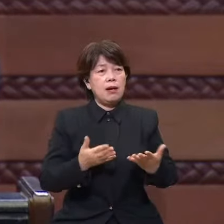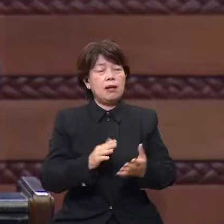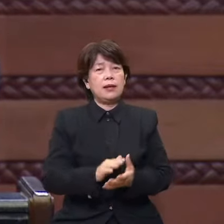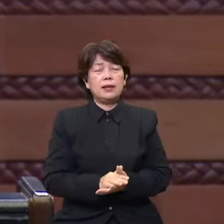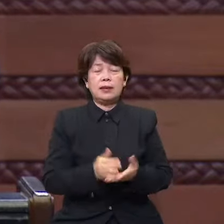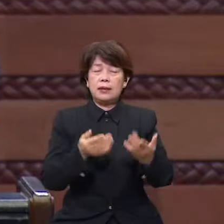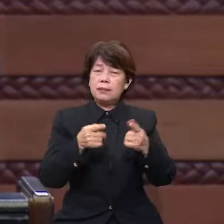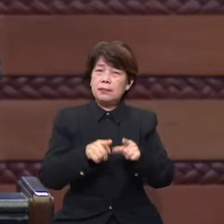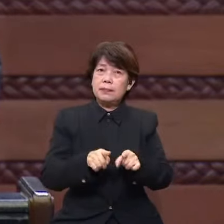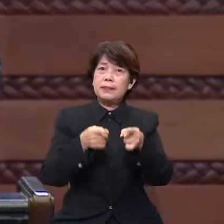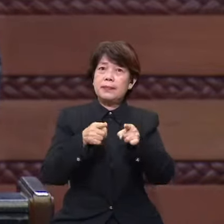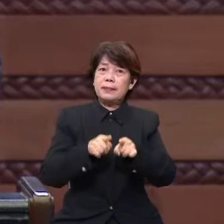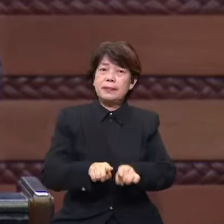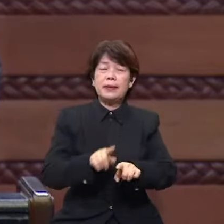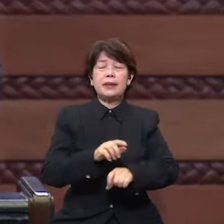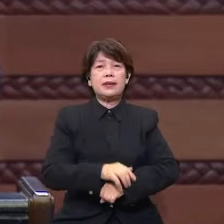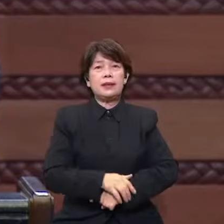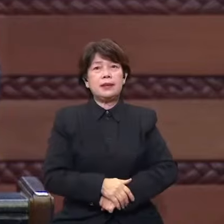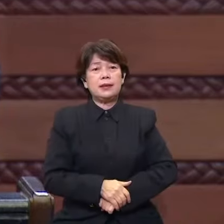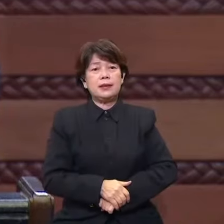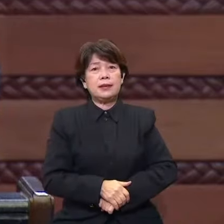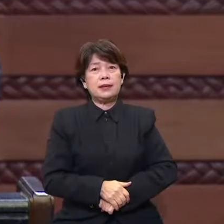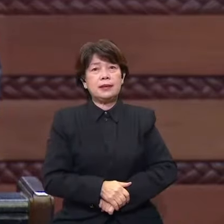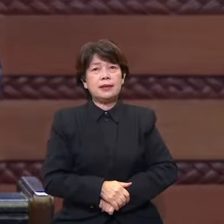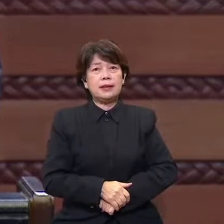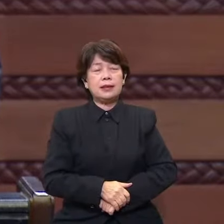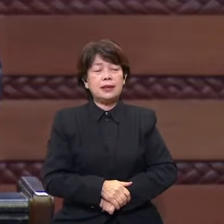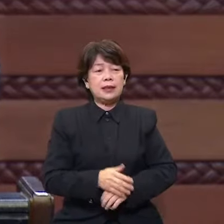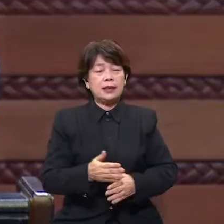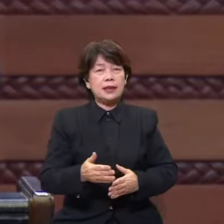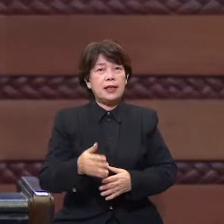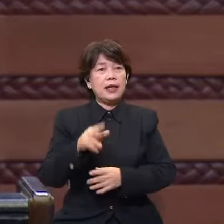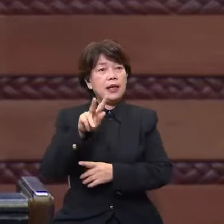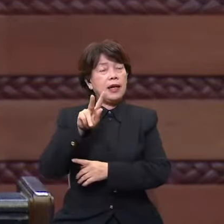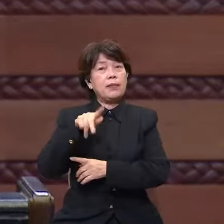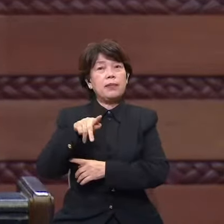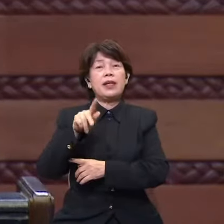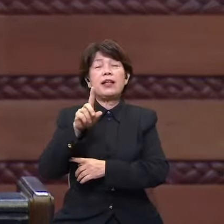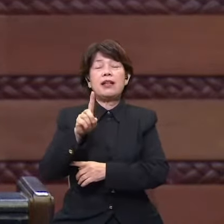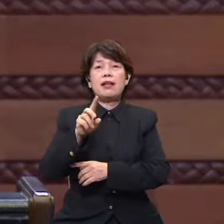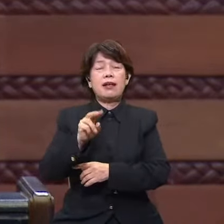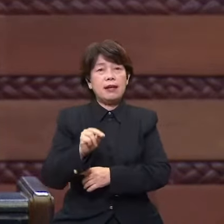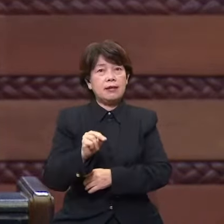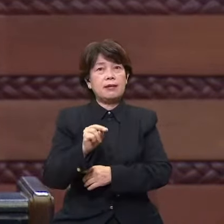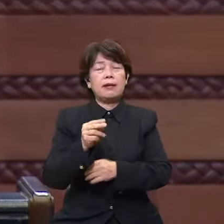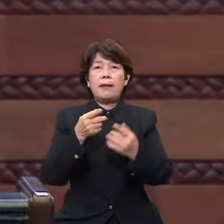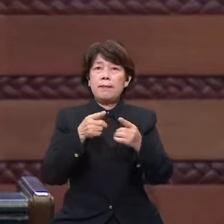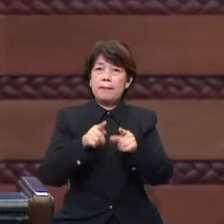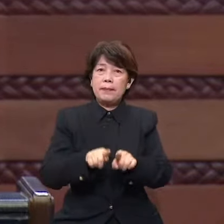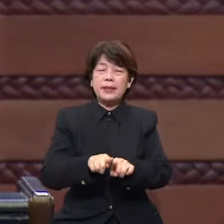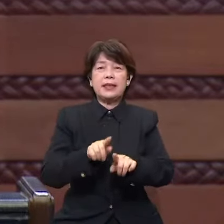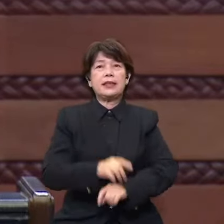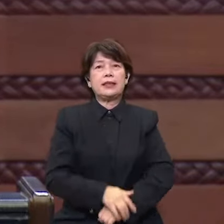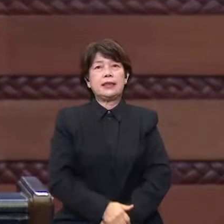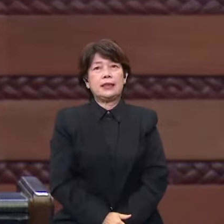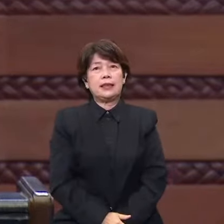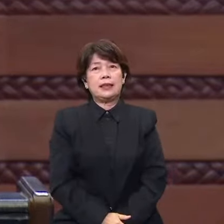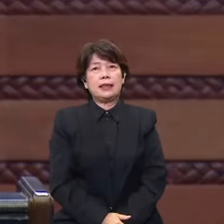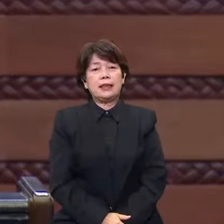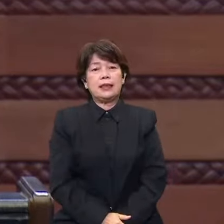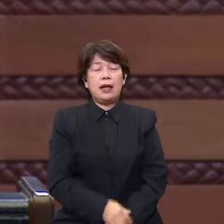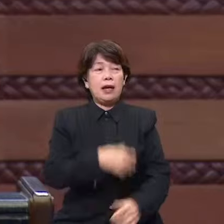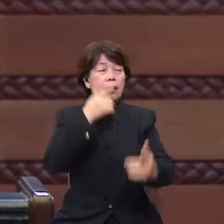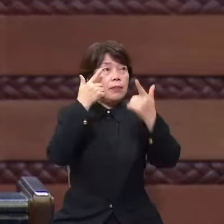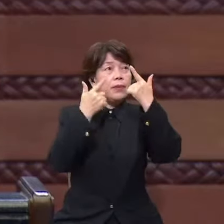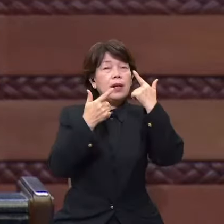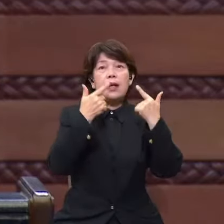dilakukan kepada pihak KPTN. Untuk maklumat, Kementerian Pelancongan, Seni